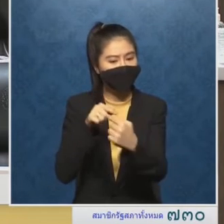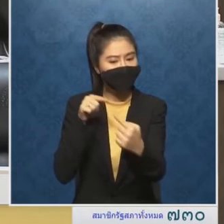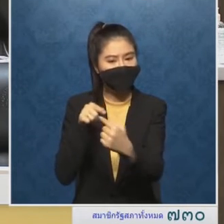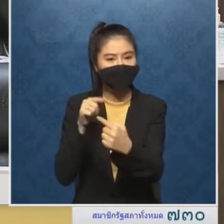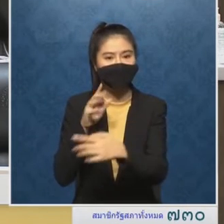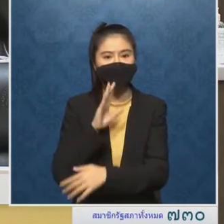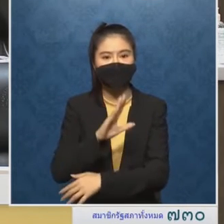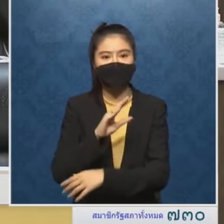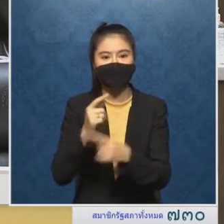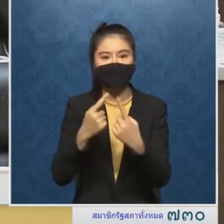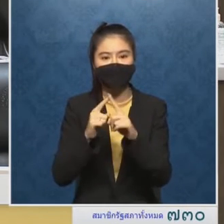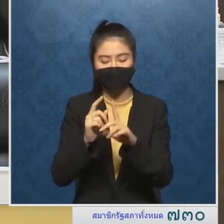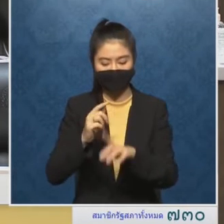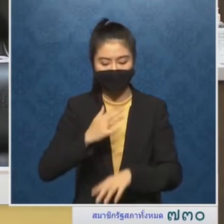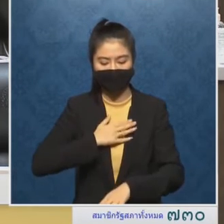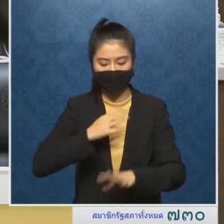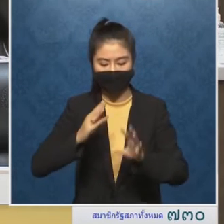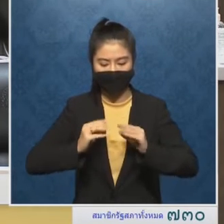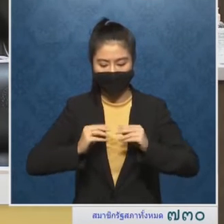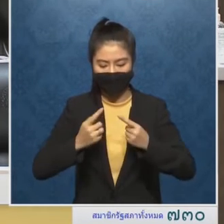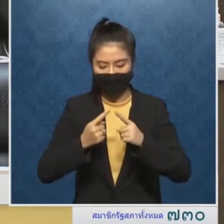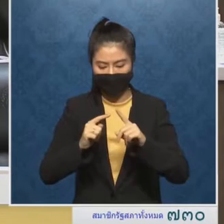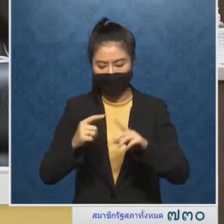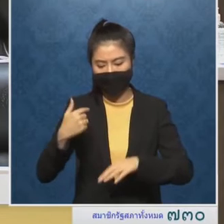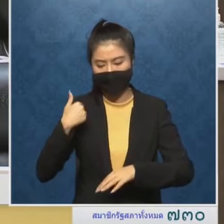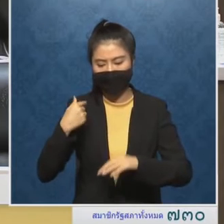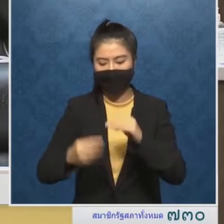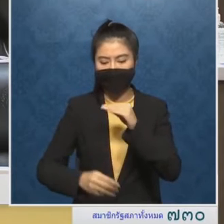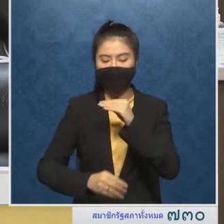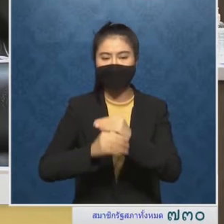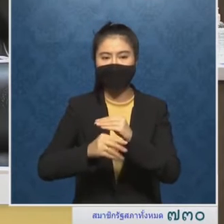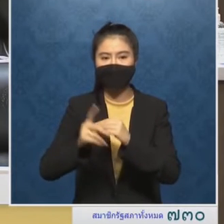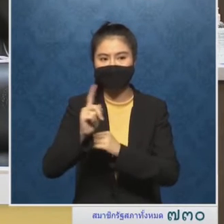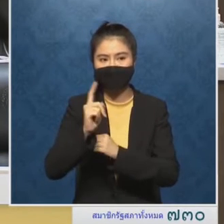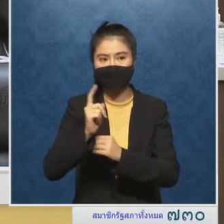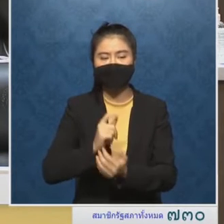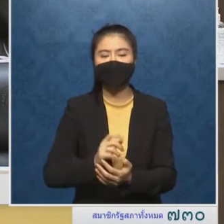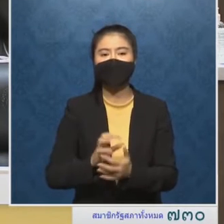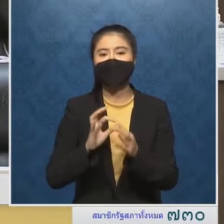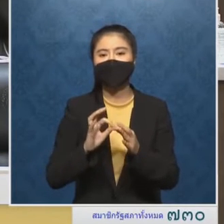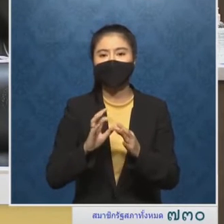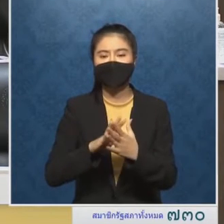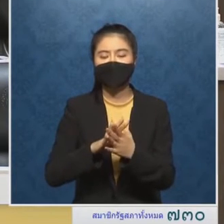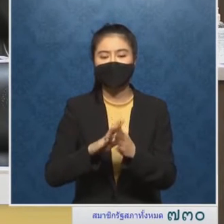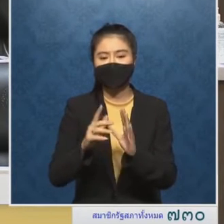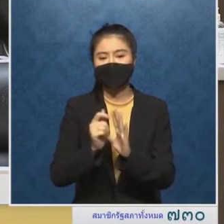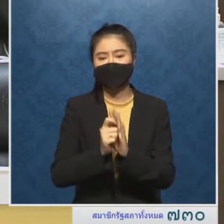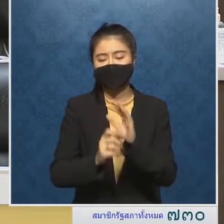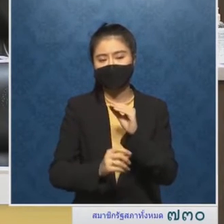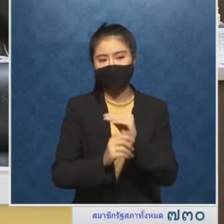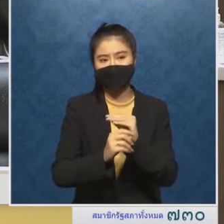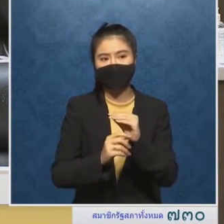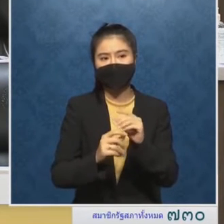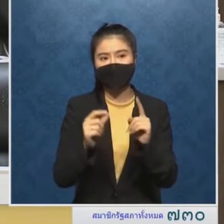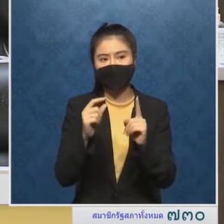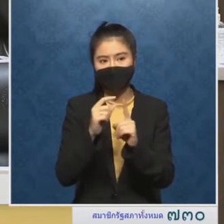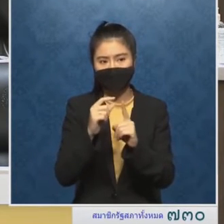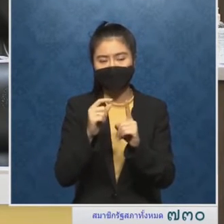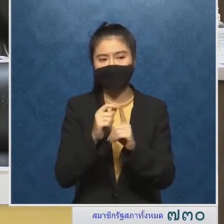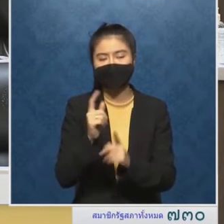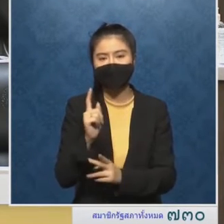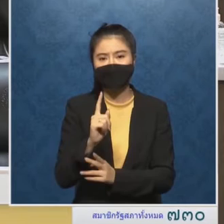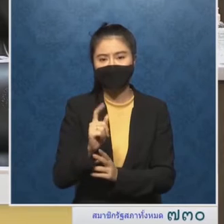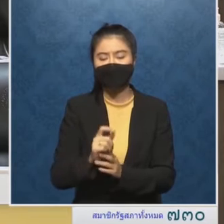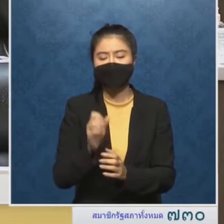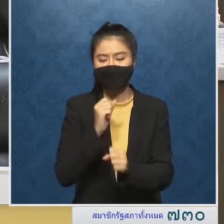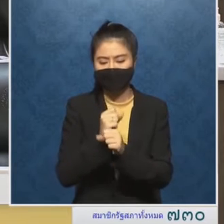อยยิงครั แต่ก็มีการใส่รสสนิยม ของ ผ ลาง กฏหมาย ลงไป แ่ั้ ด้วยครั เช่น กมว่าการ ทำ โรง